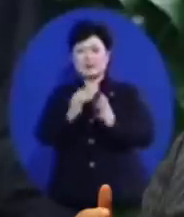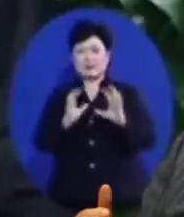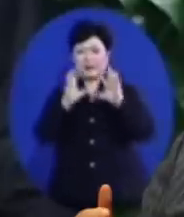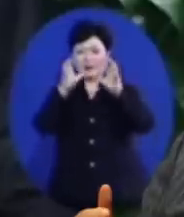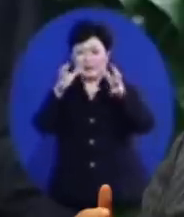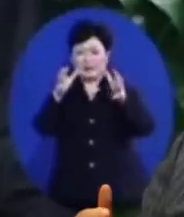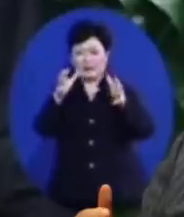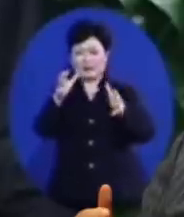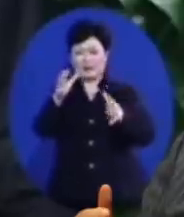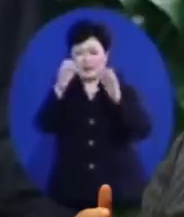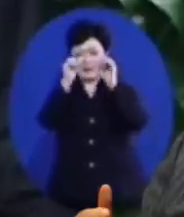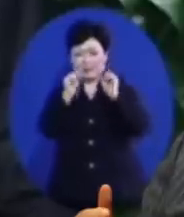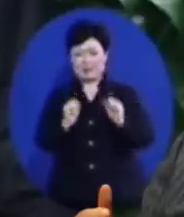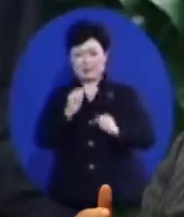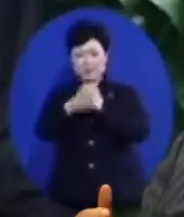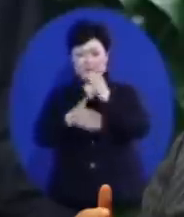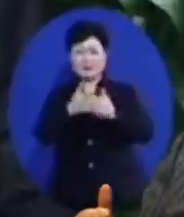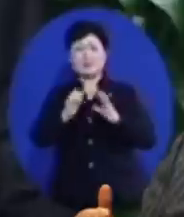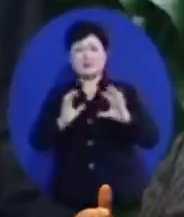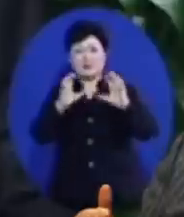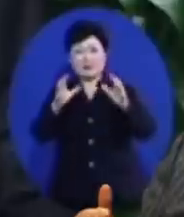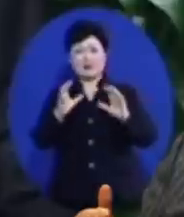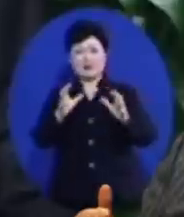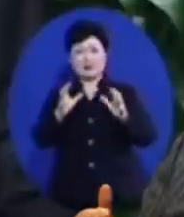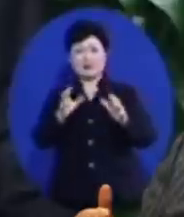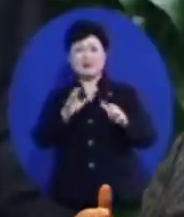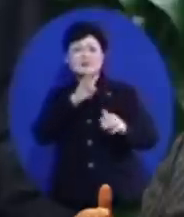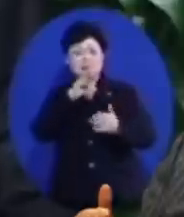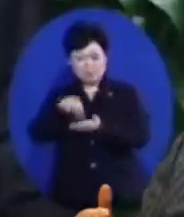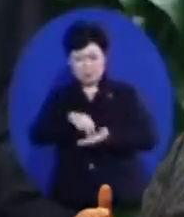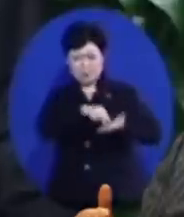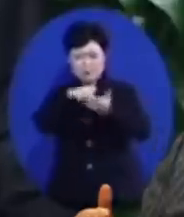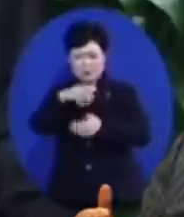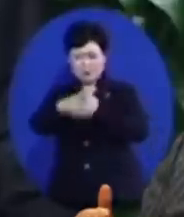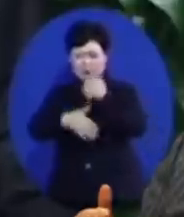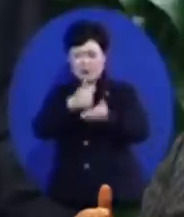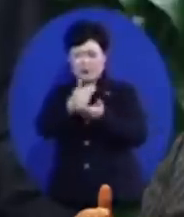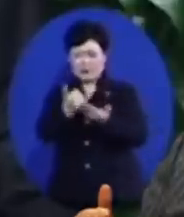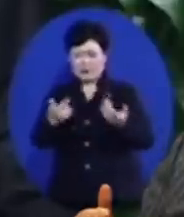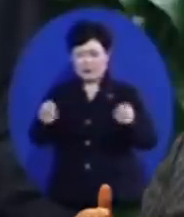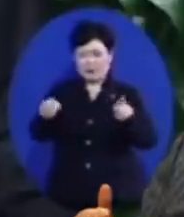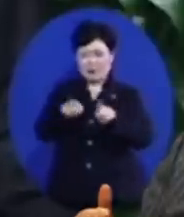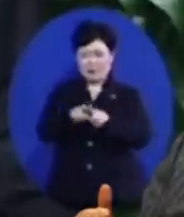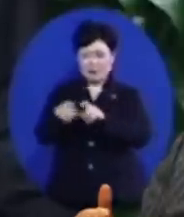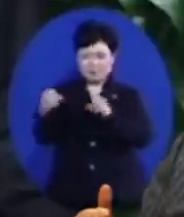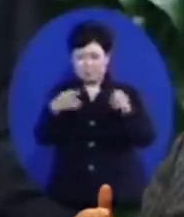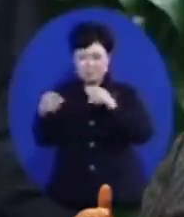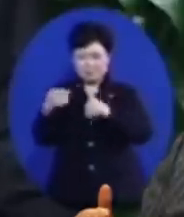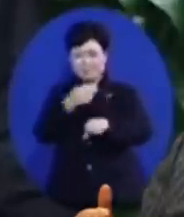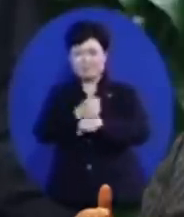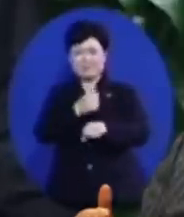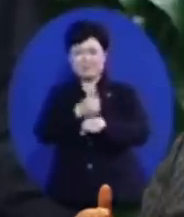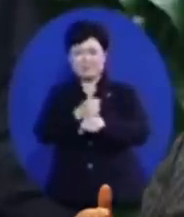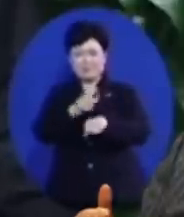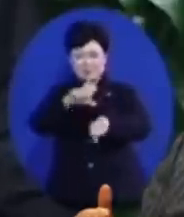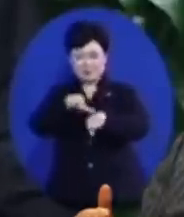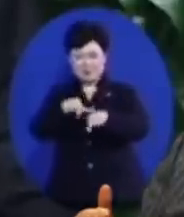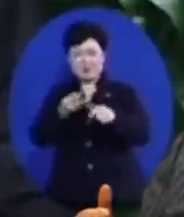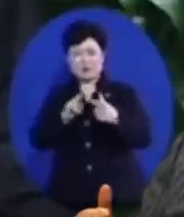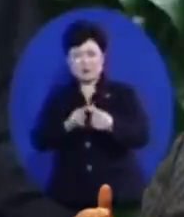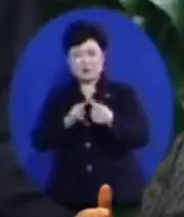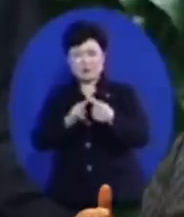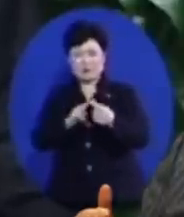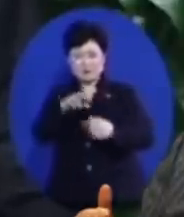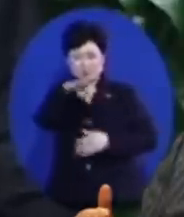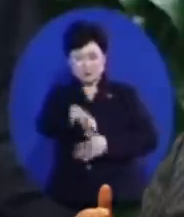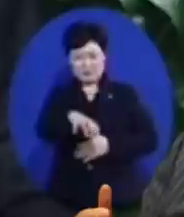있고 하나님 나라에 그가 외롭게 하나님과 대화하는 시간과 장소를